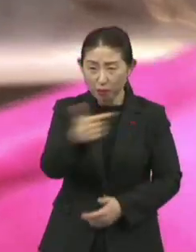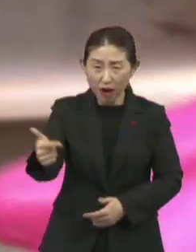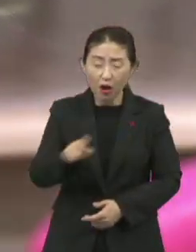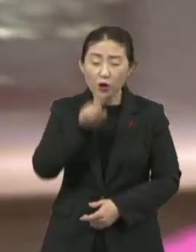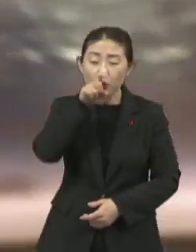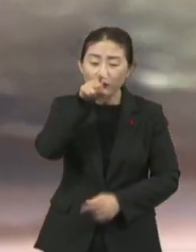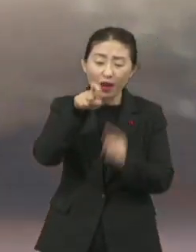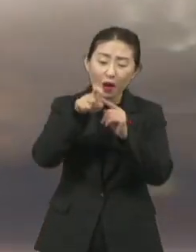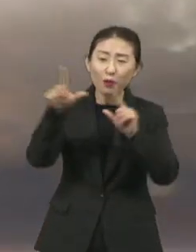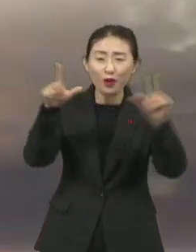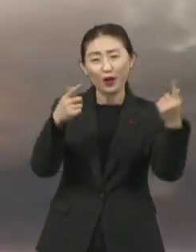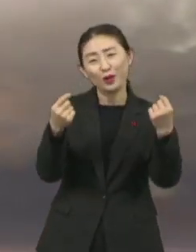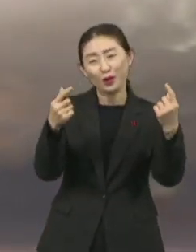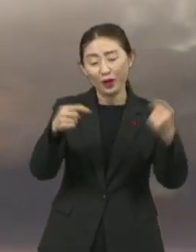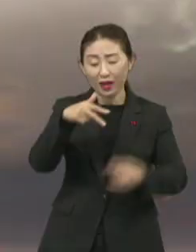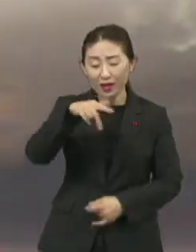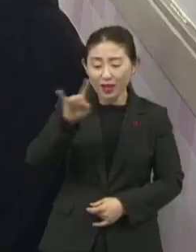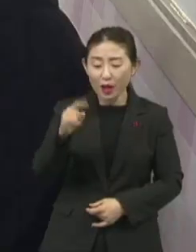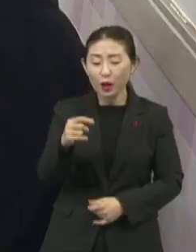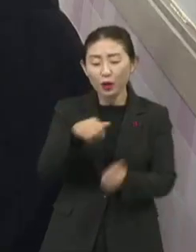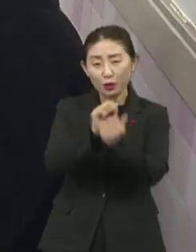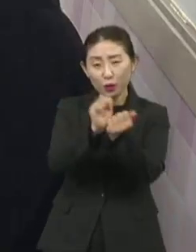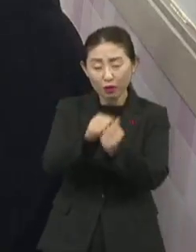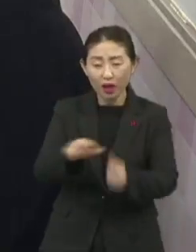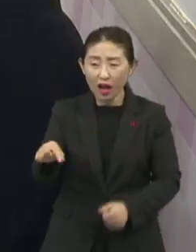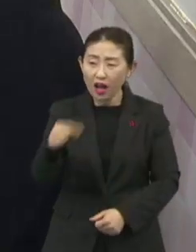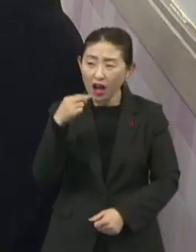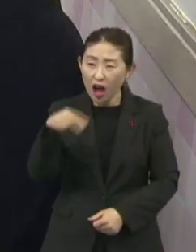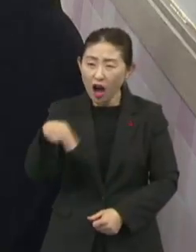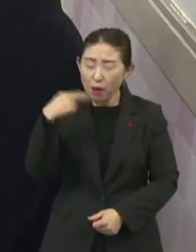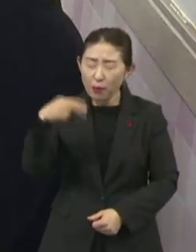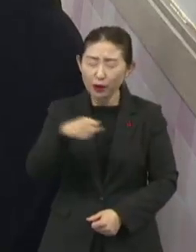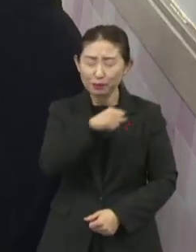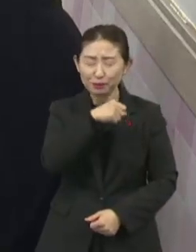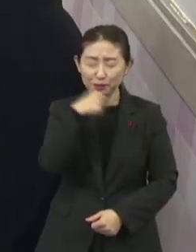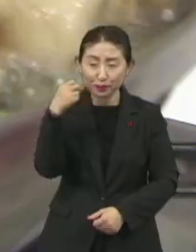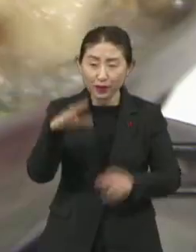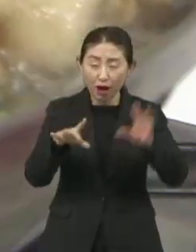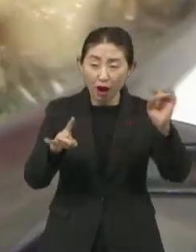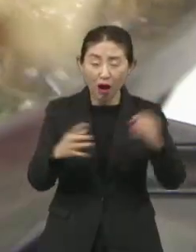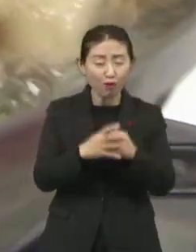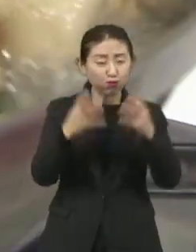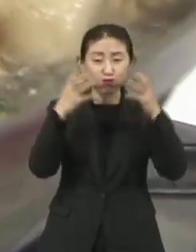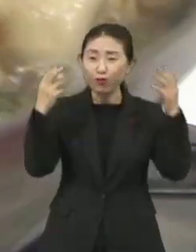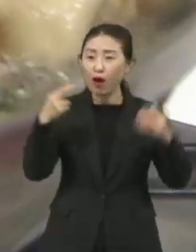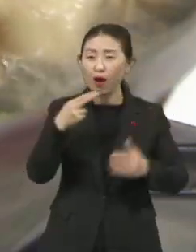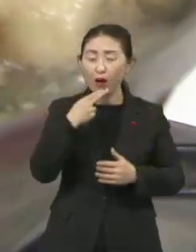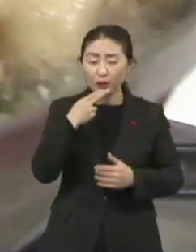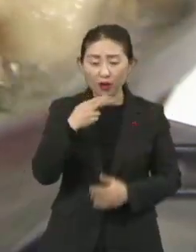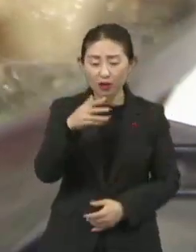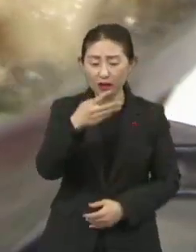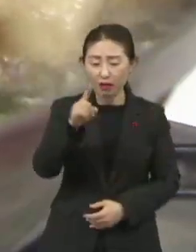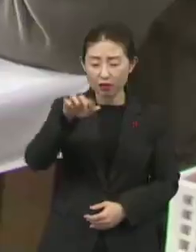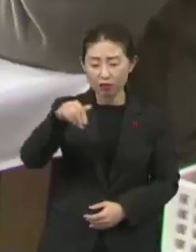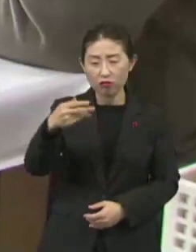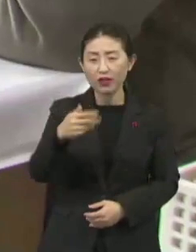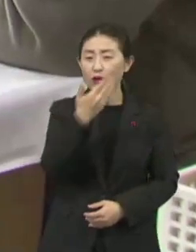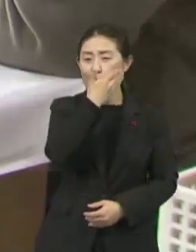붙은 새조개는 쫀득한 식감과 독특한 향을 가진 데다 칼로리는 낮고 타우린 등 영양소는